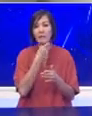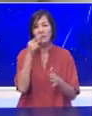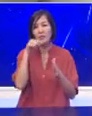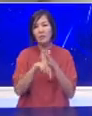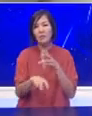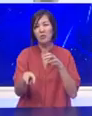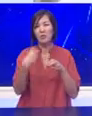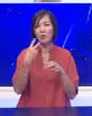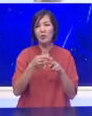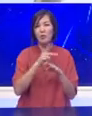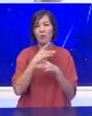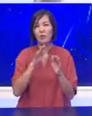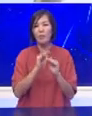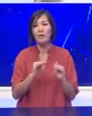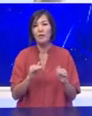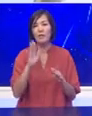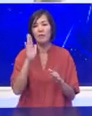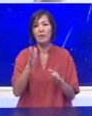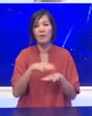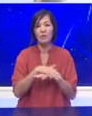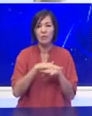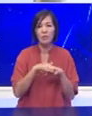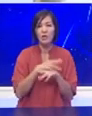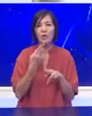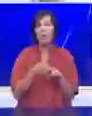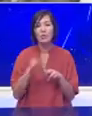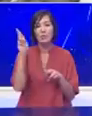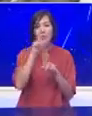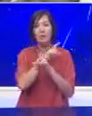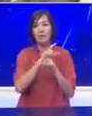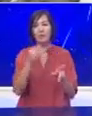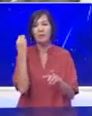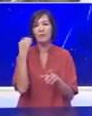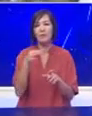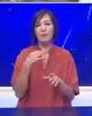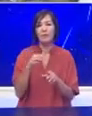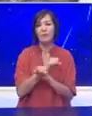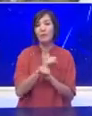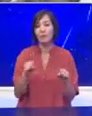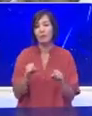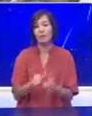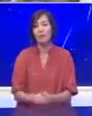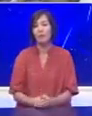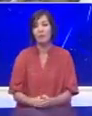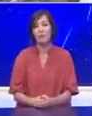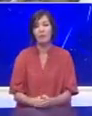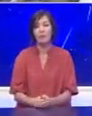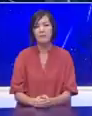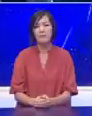болғанын қаламайды. Балалар ел болашағы. Сондықтан олар білім алатын мектептің сапасына бейқамдық танытуға